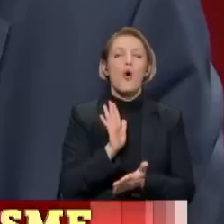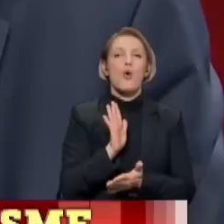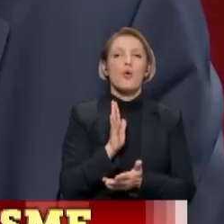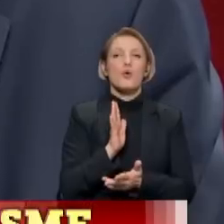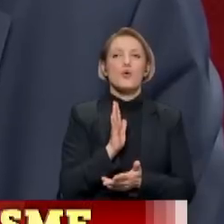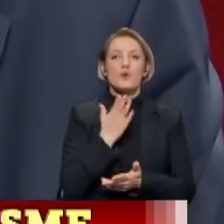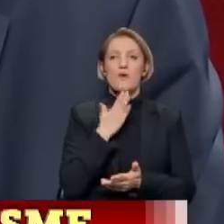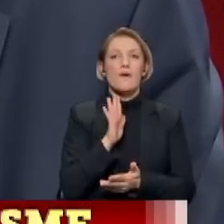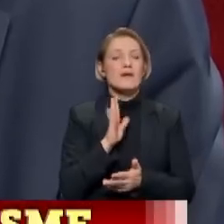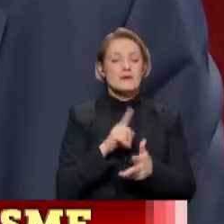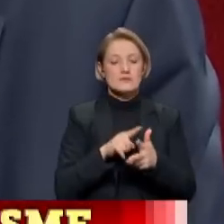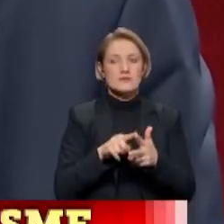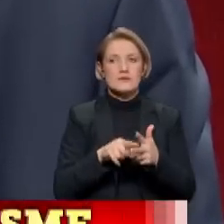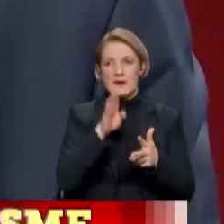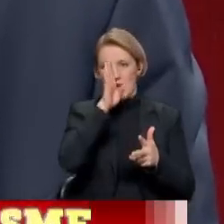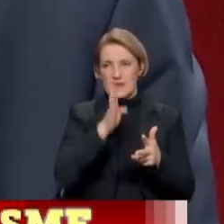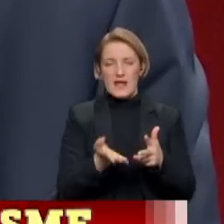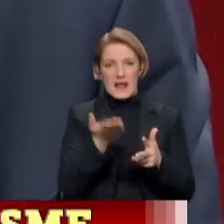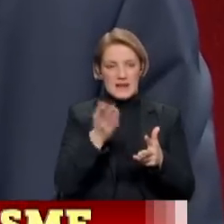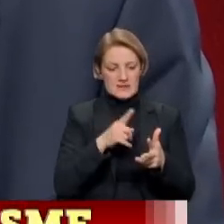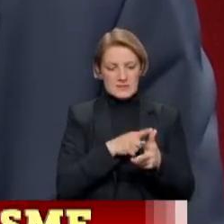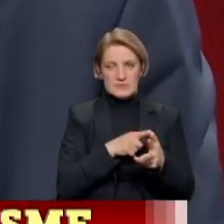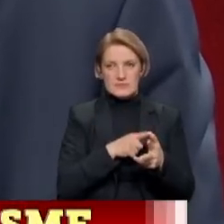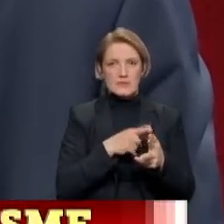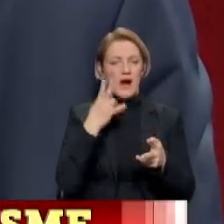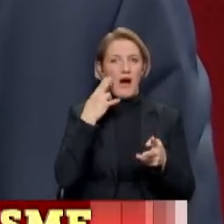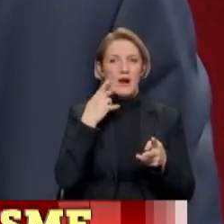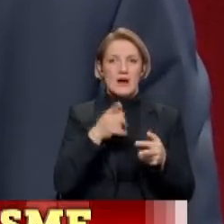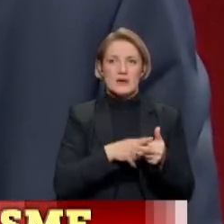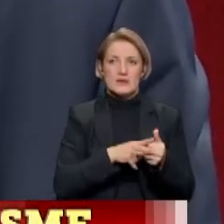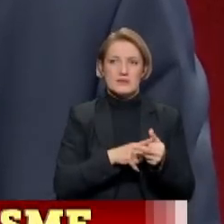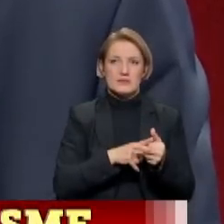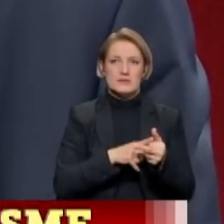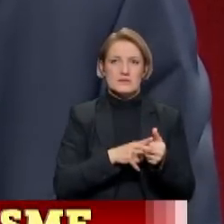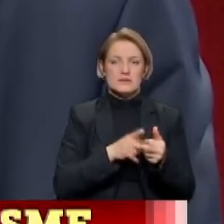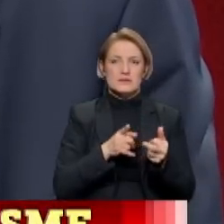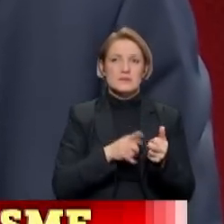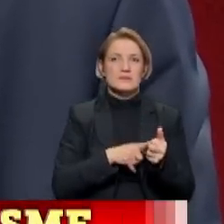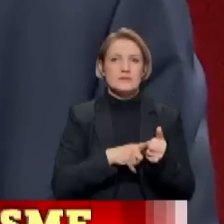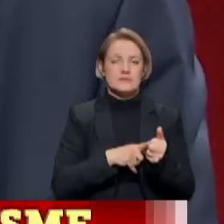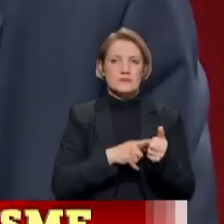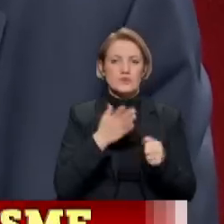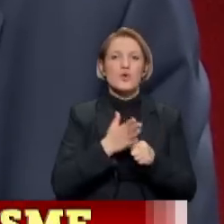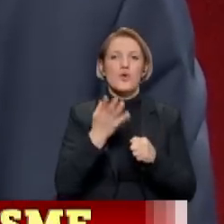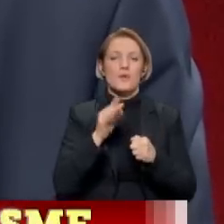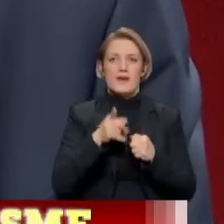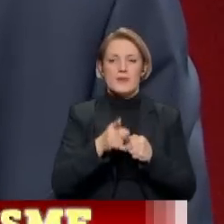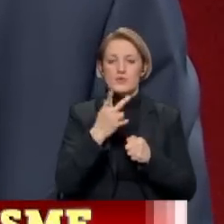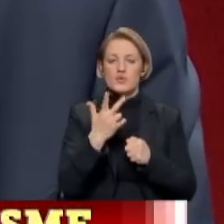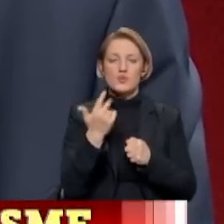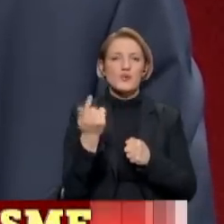Yok. Ne? Nedir onlar? Adalet, ahlak, liyakat. İşte bu üç şey olmadığı